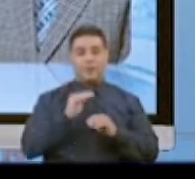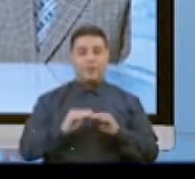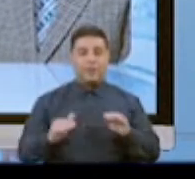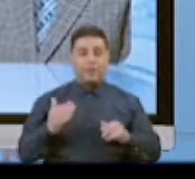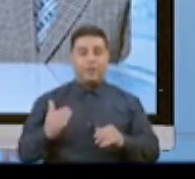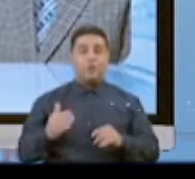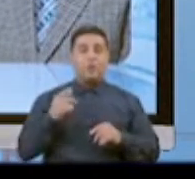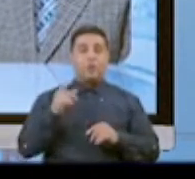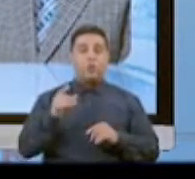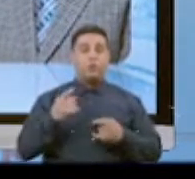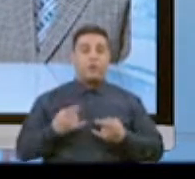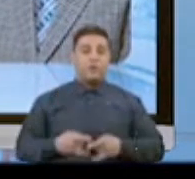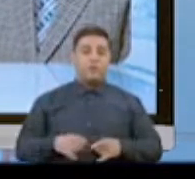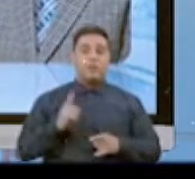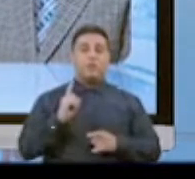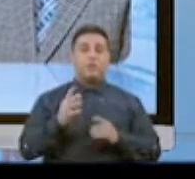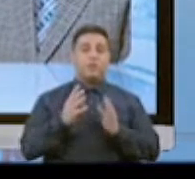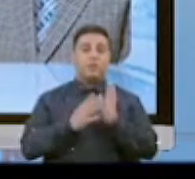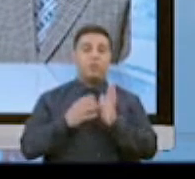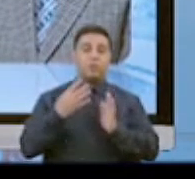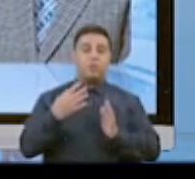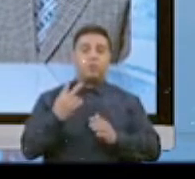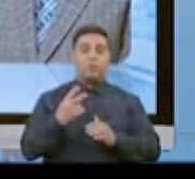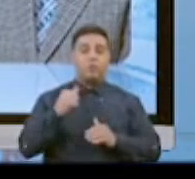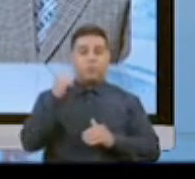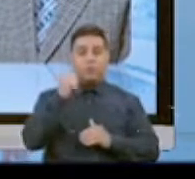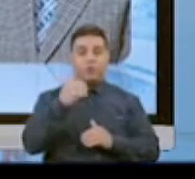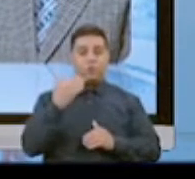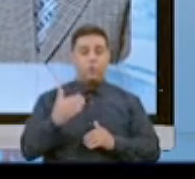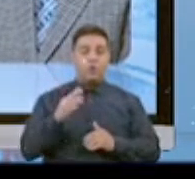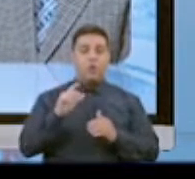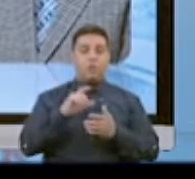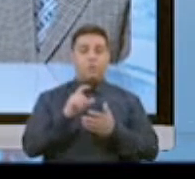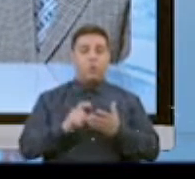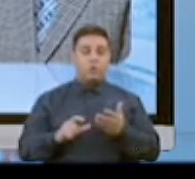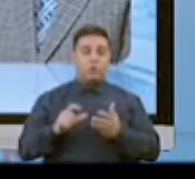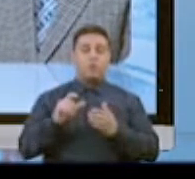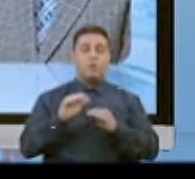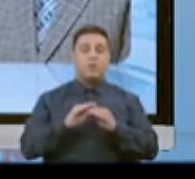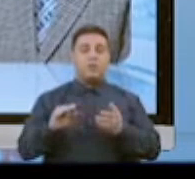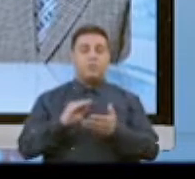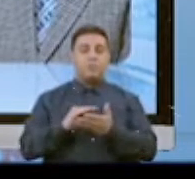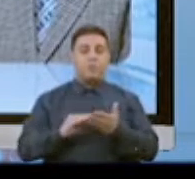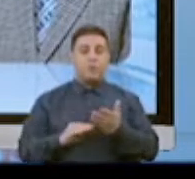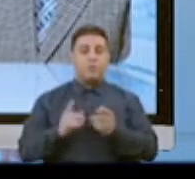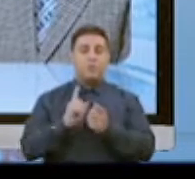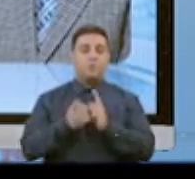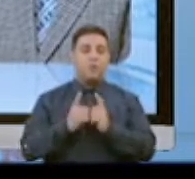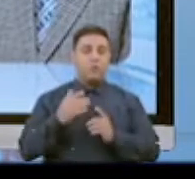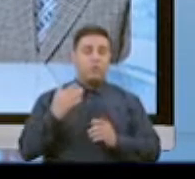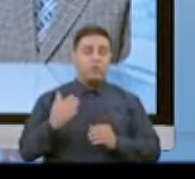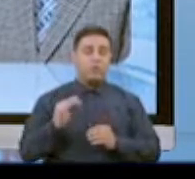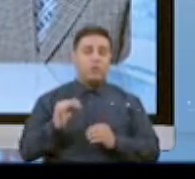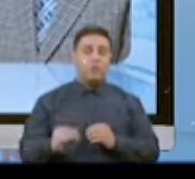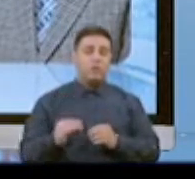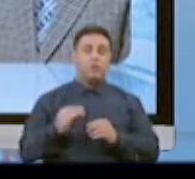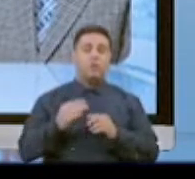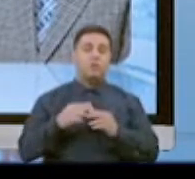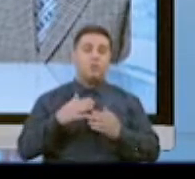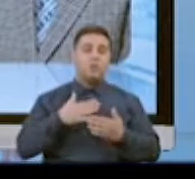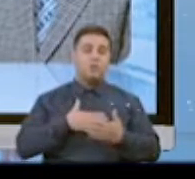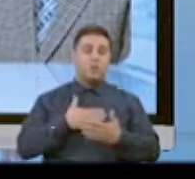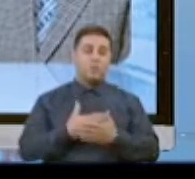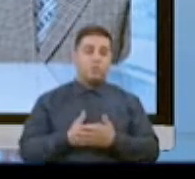в 1942 году. Поэт, прозаик, драматург, детский писатель, переводчик, заслуженный работник